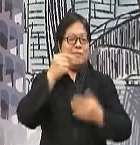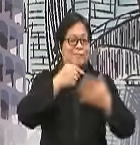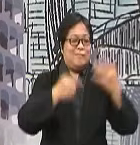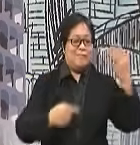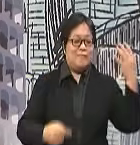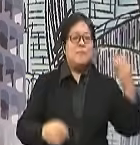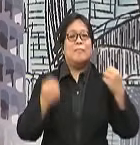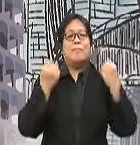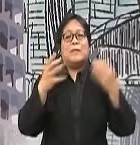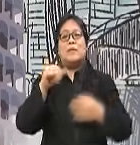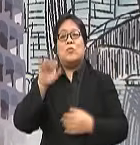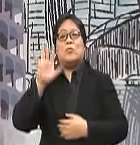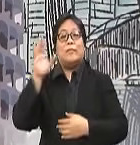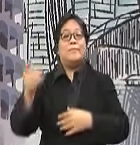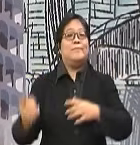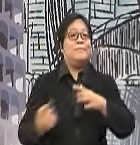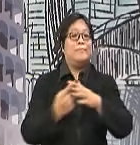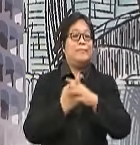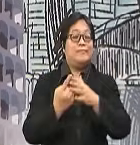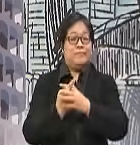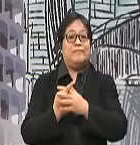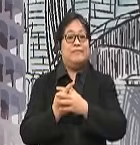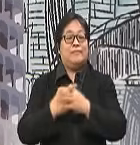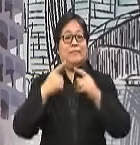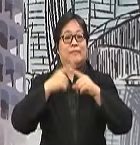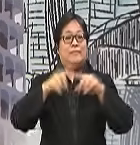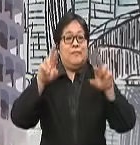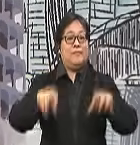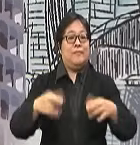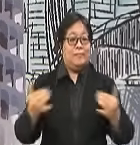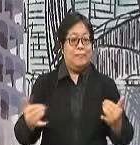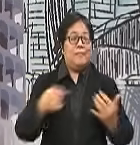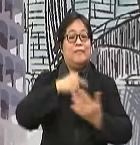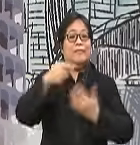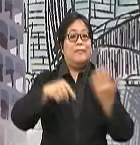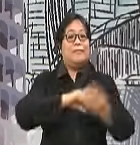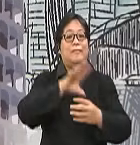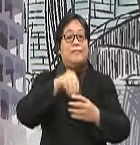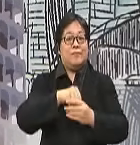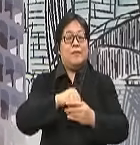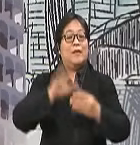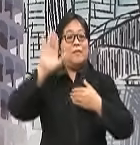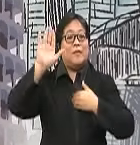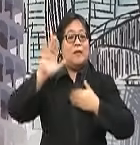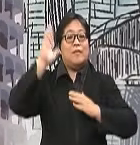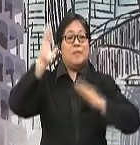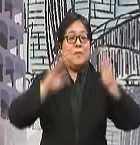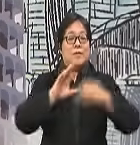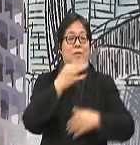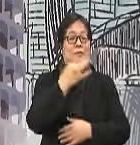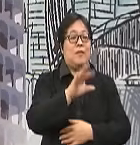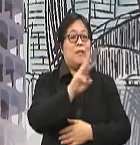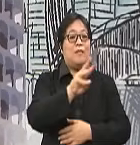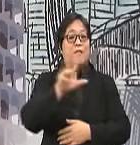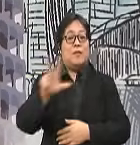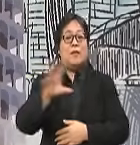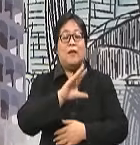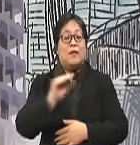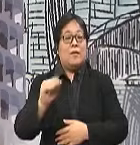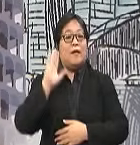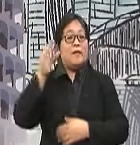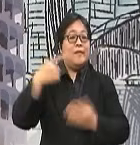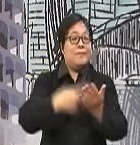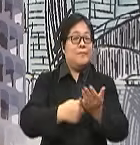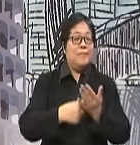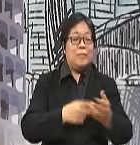isu-isu yang bakal dibangkitkan pada sidang dewan rakyat hari ini antaranya melibatkan perjanjian lisensi 1263 juga akan